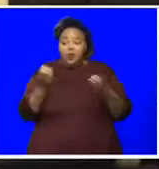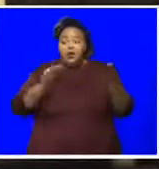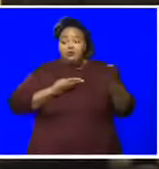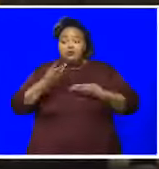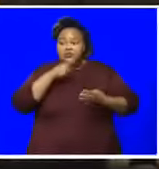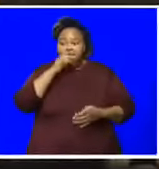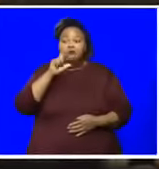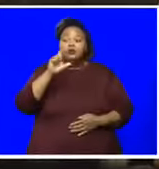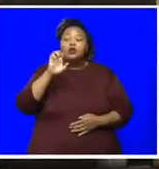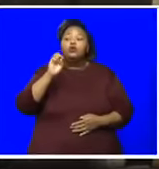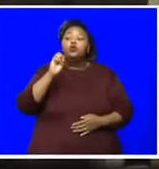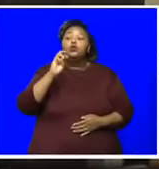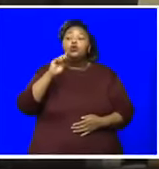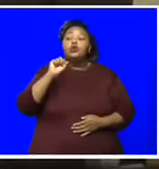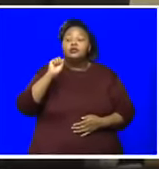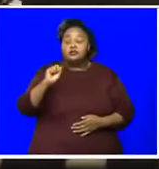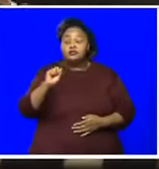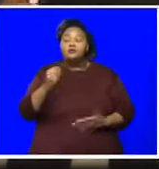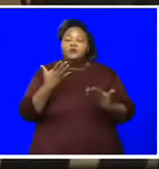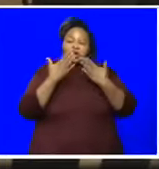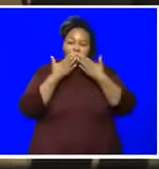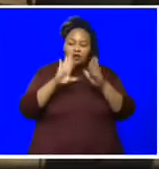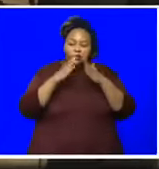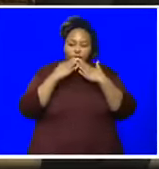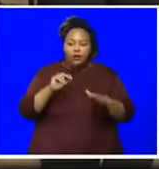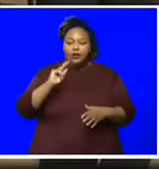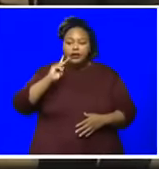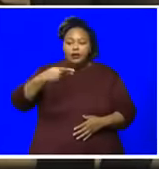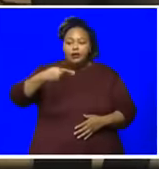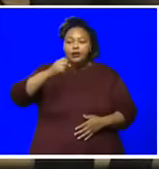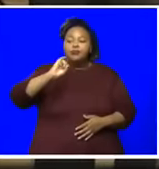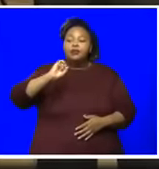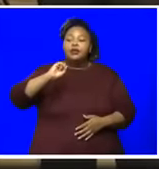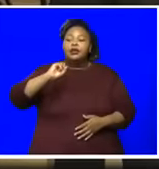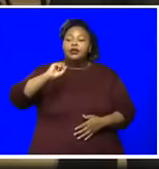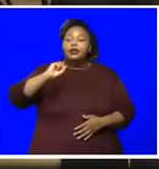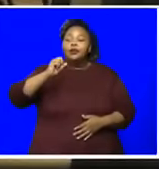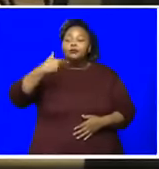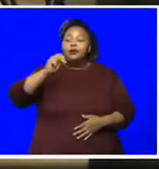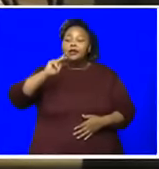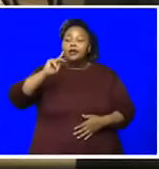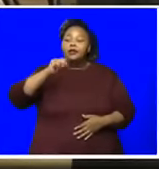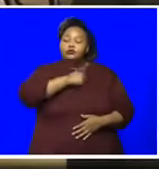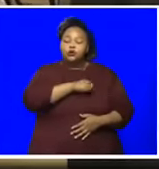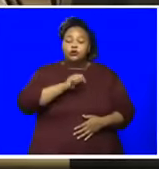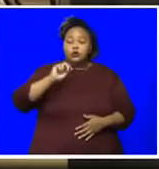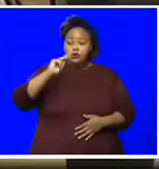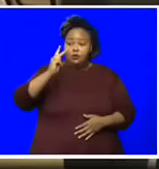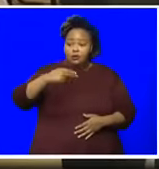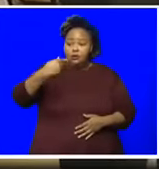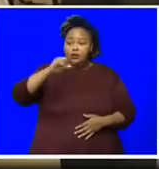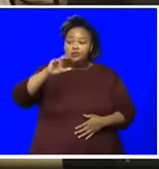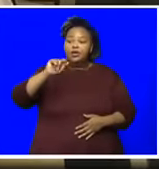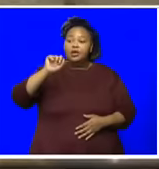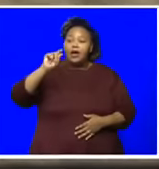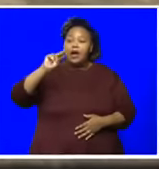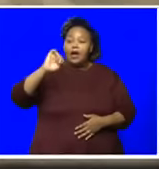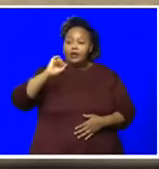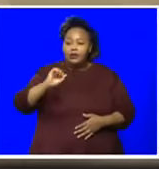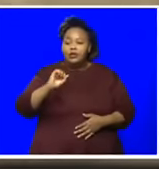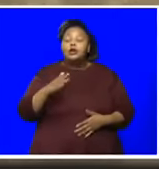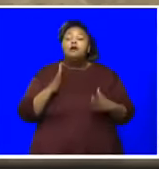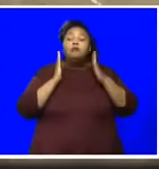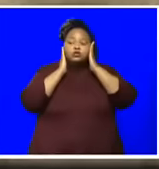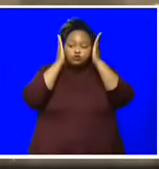yakaLouis ibone kukuhle kunikelela inhlangano iPhilani Maswati ngemibhedze letawuchubeka